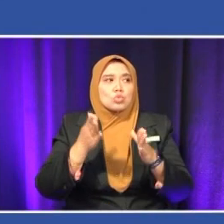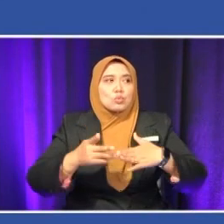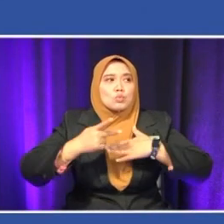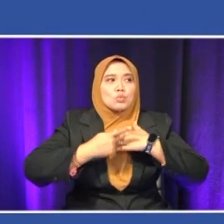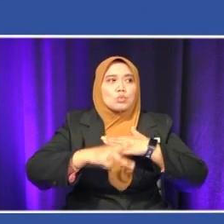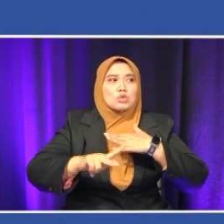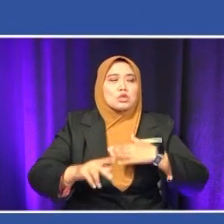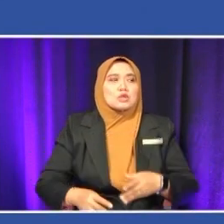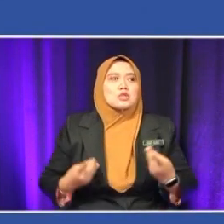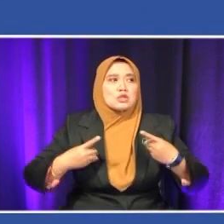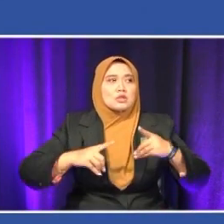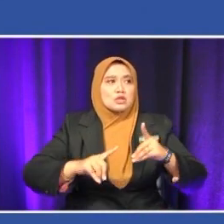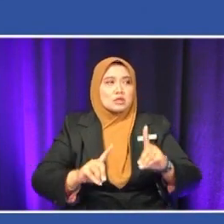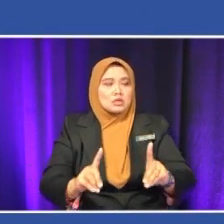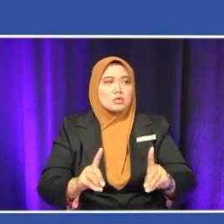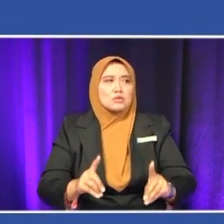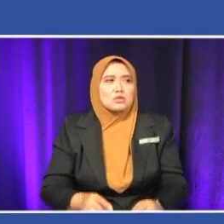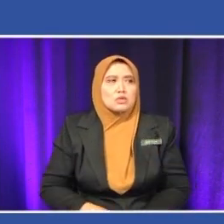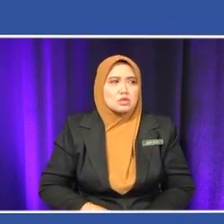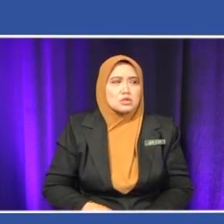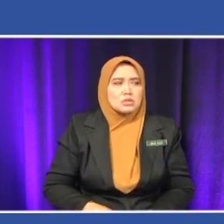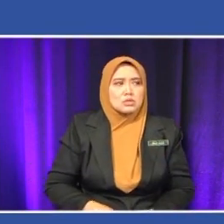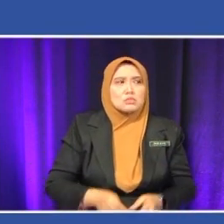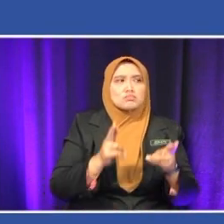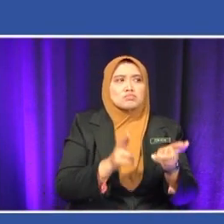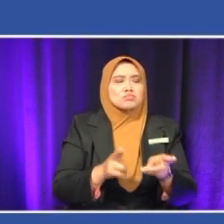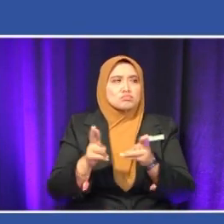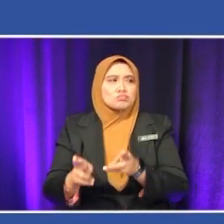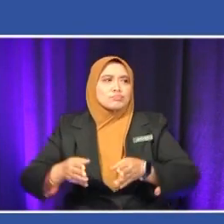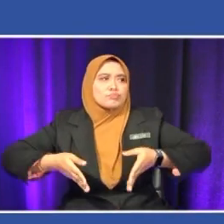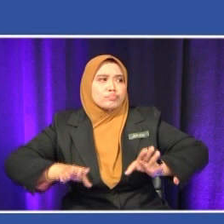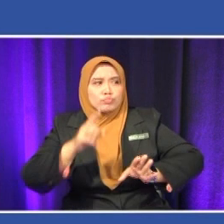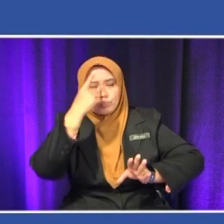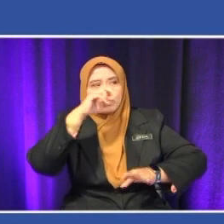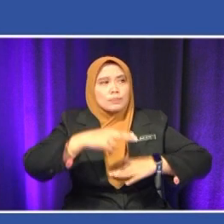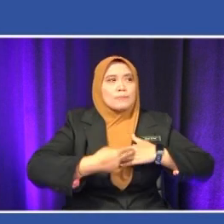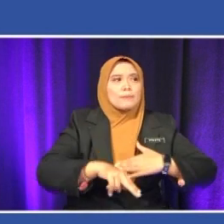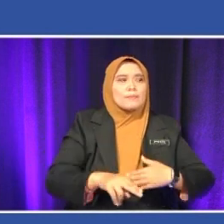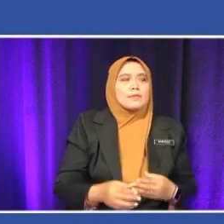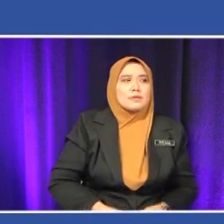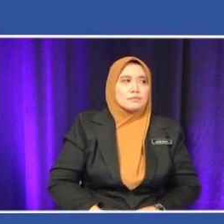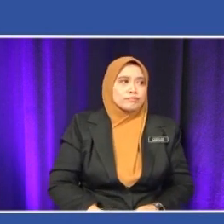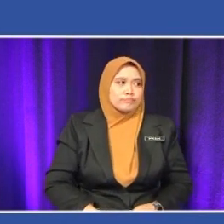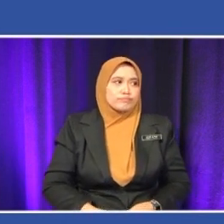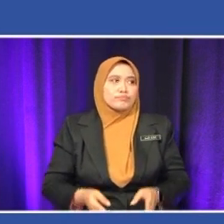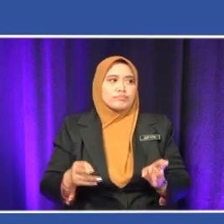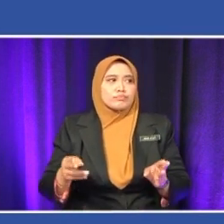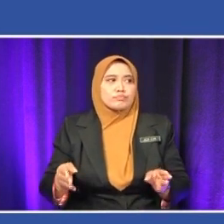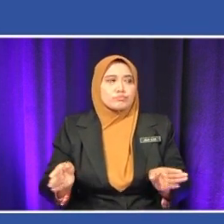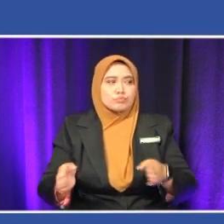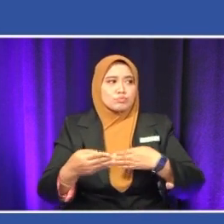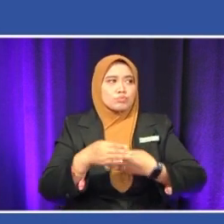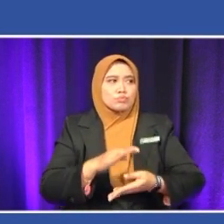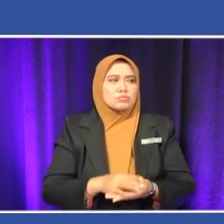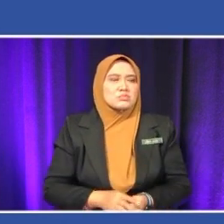untuk menghantar bungkusan-bungkusan ke beberapa lokasi di dalam sebuah daerah seperti dalam rajah di atas. Okey. Jadi,